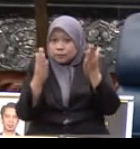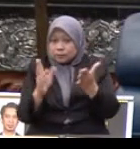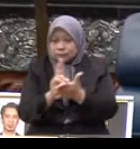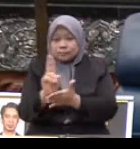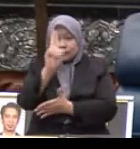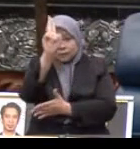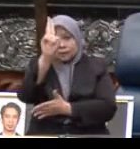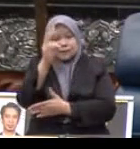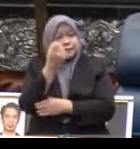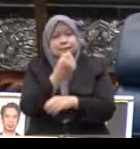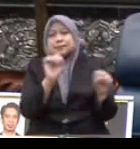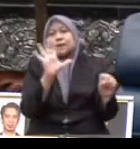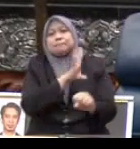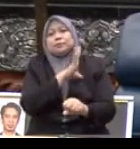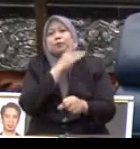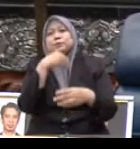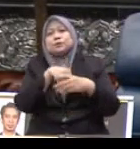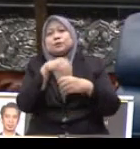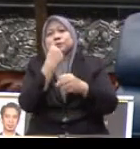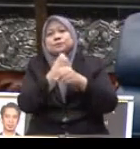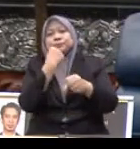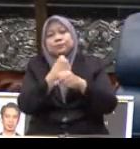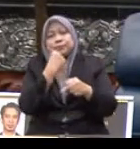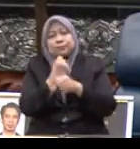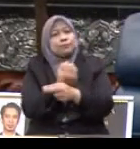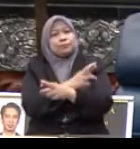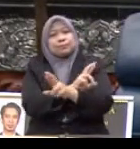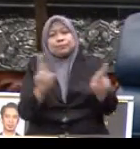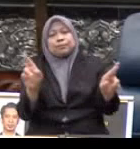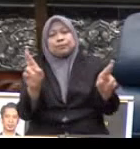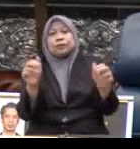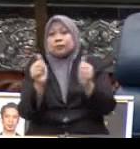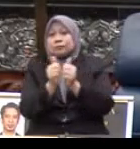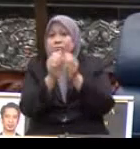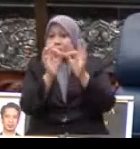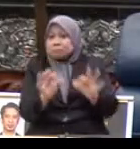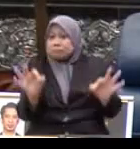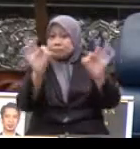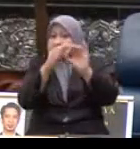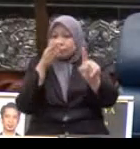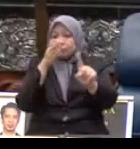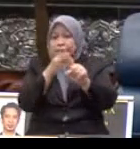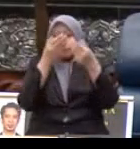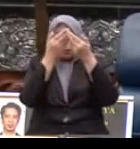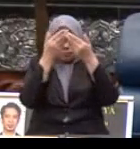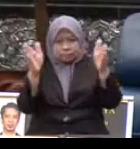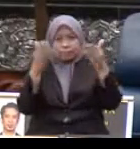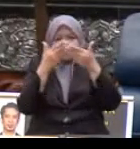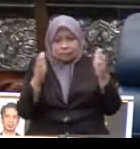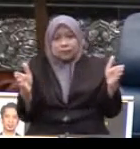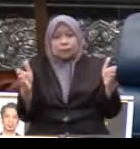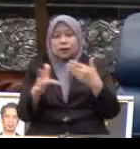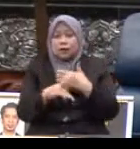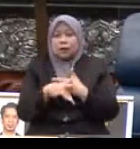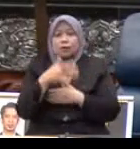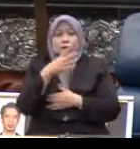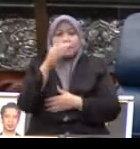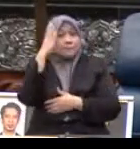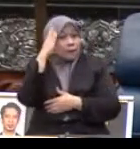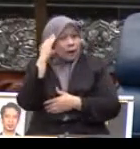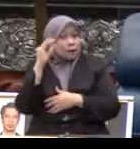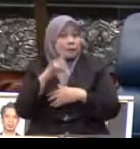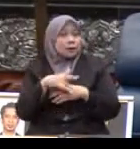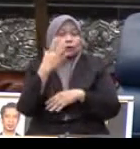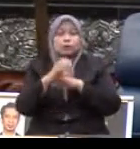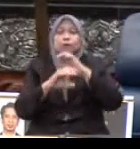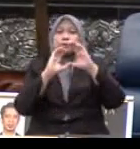sedia industri dengan izin industri ready dengan penekanan kepada pendadahan awal dan pengalaman